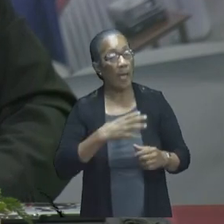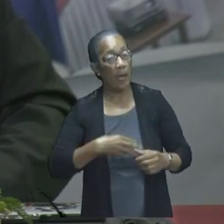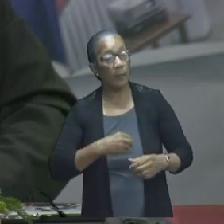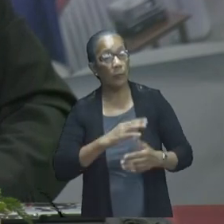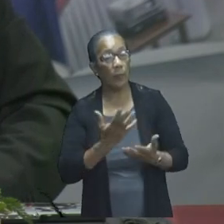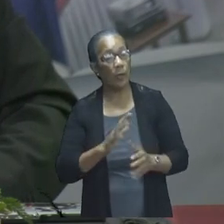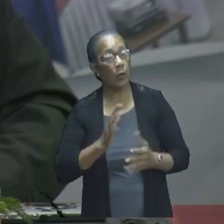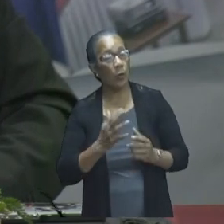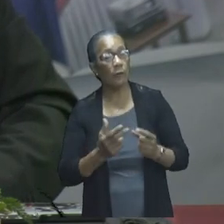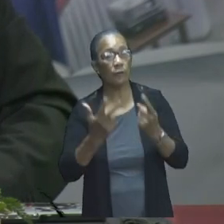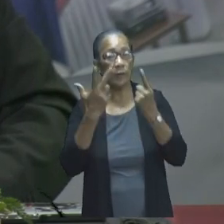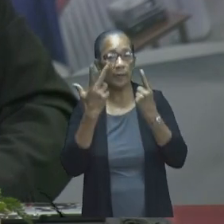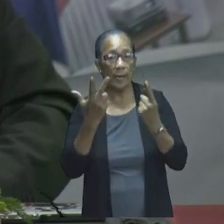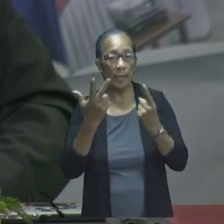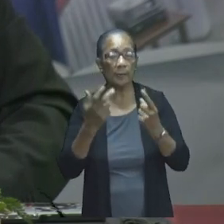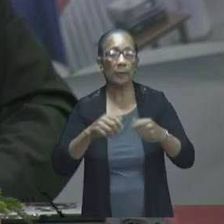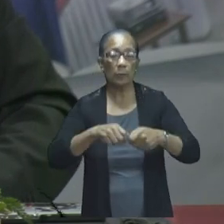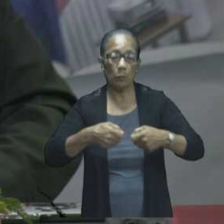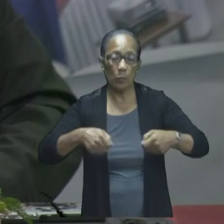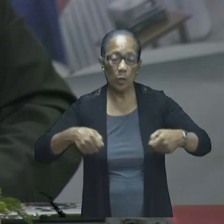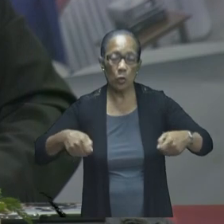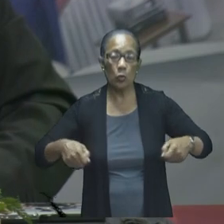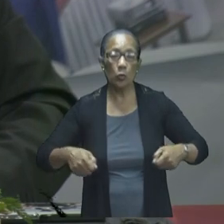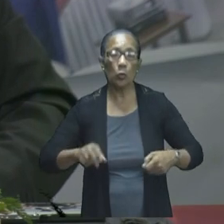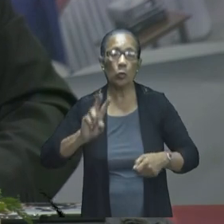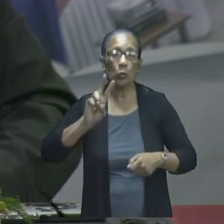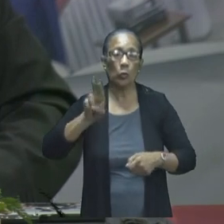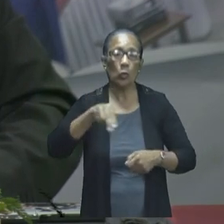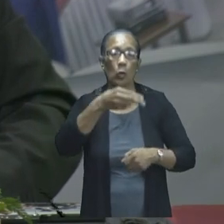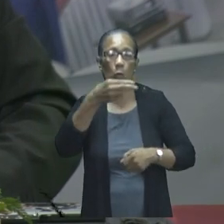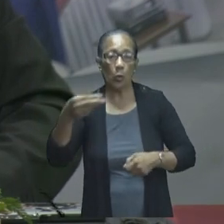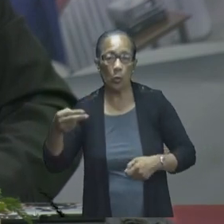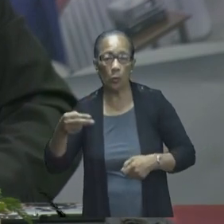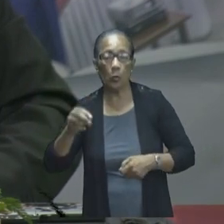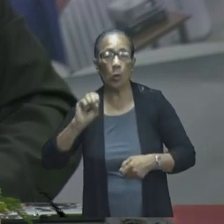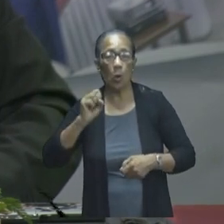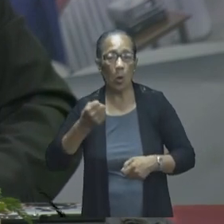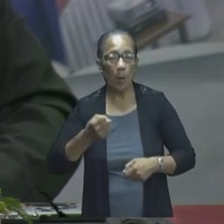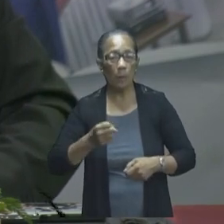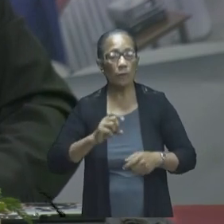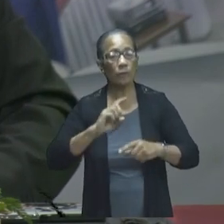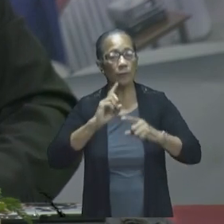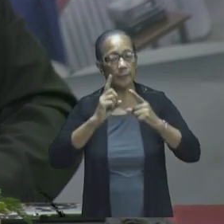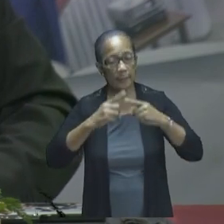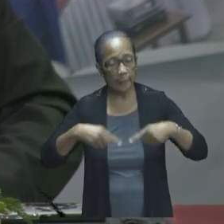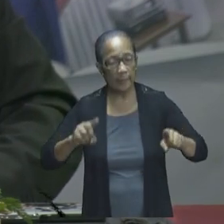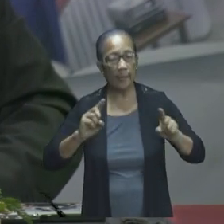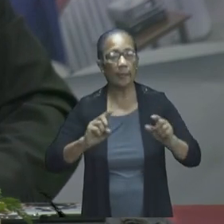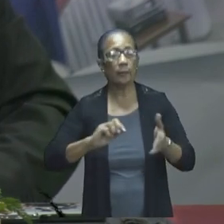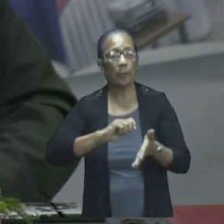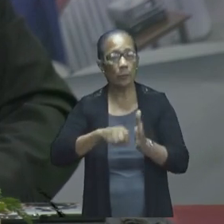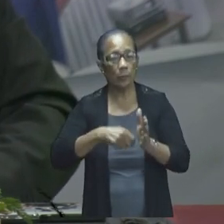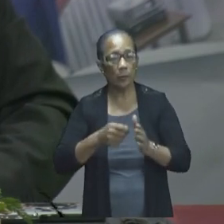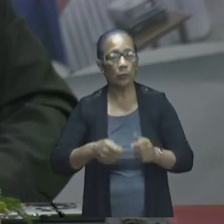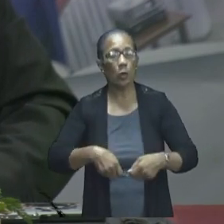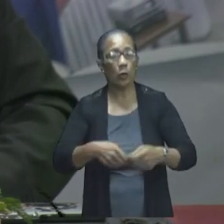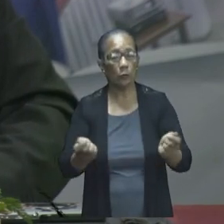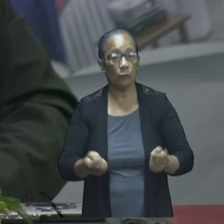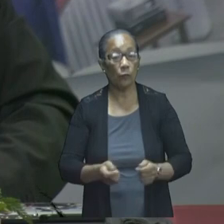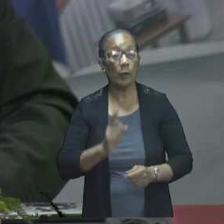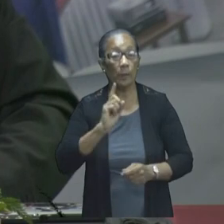miljoenen euro voor uitvoeren van verschillende projecten die al geïdentificeerd zijn maar dat hoofdbureau van politie